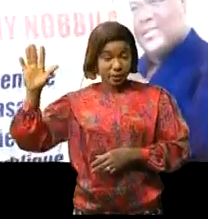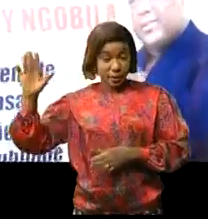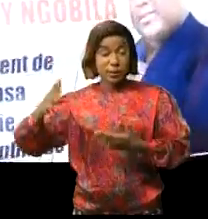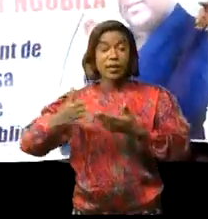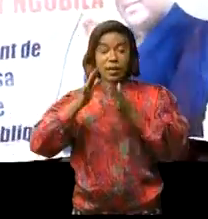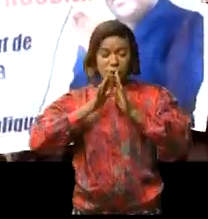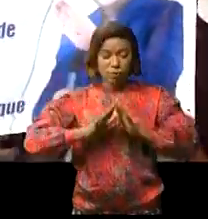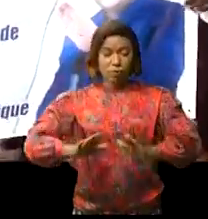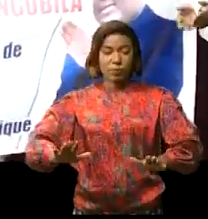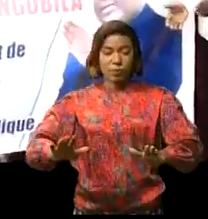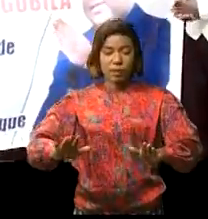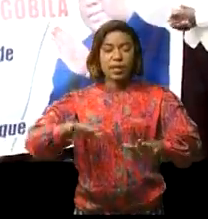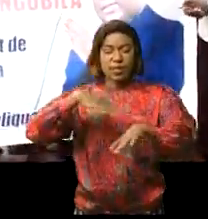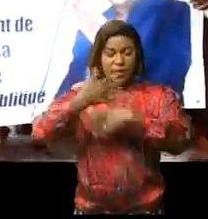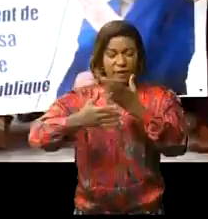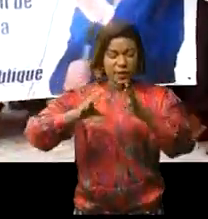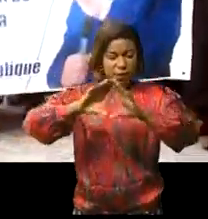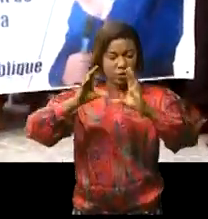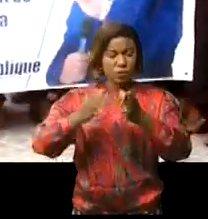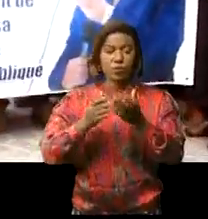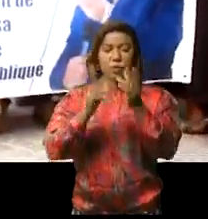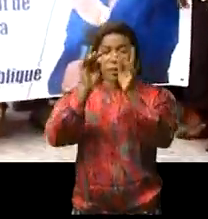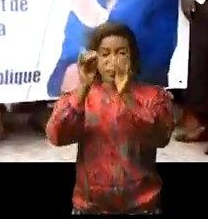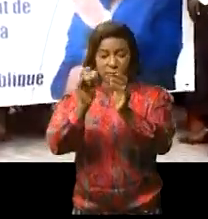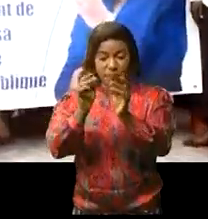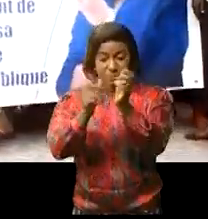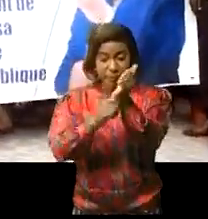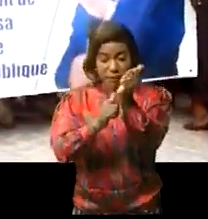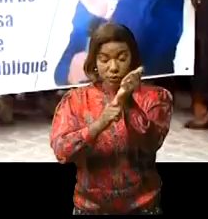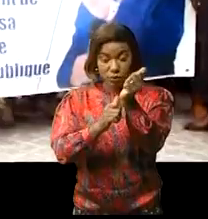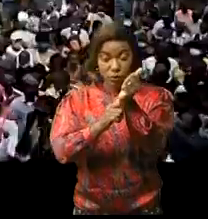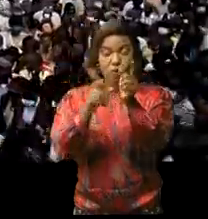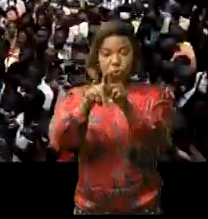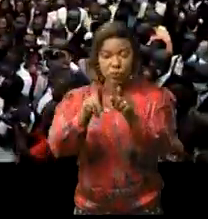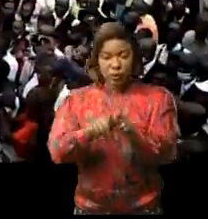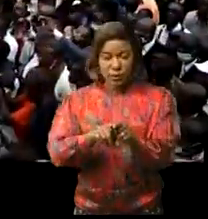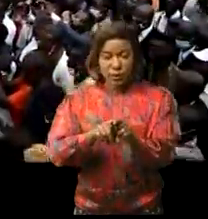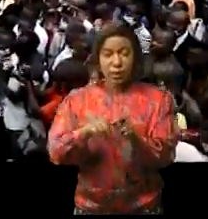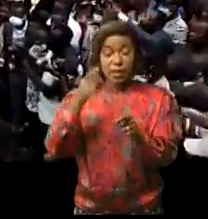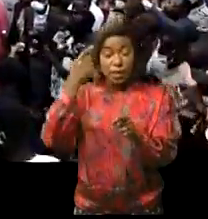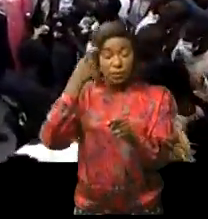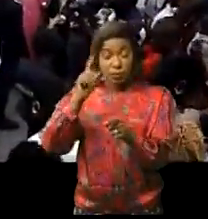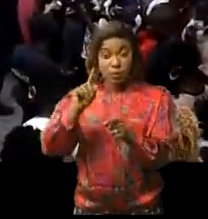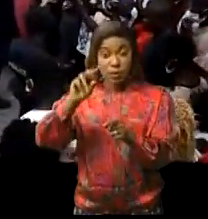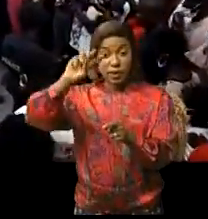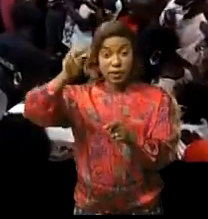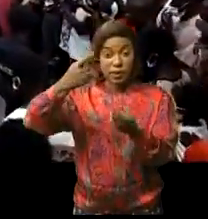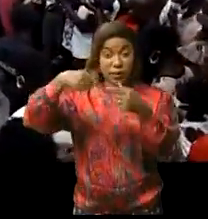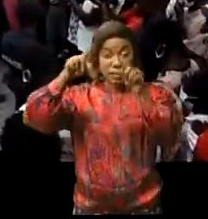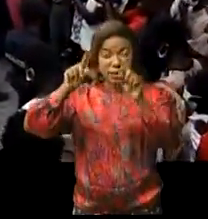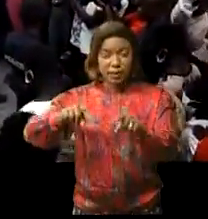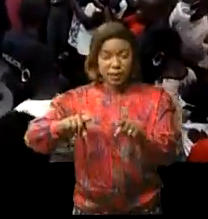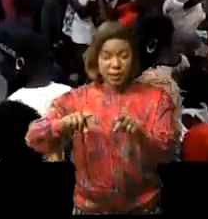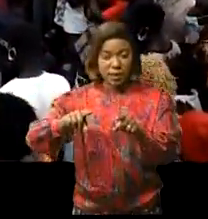une affaire de tous et les réalisations du gouverneur restent palpables. En 2 ans, son bilan est